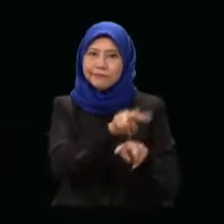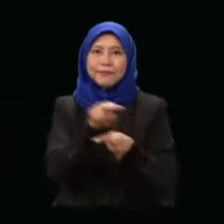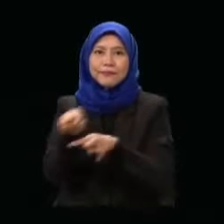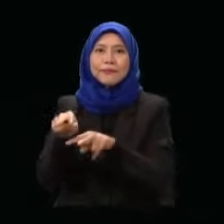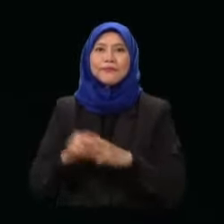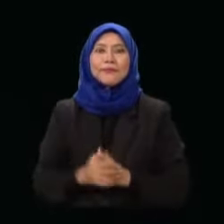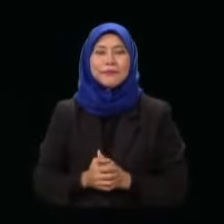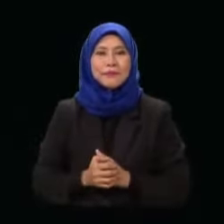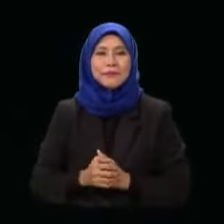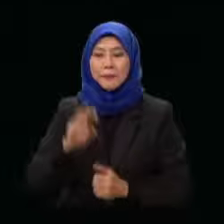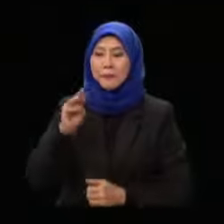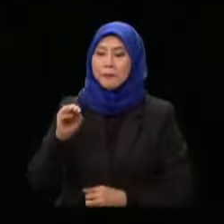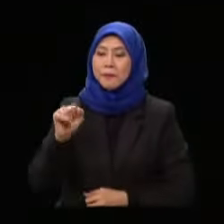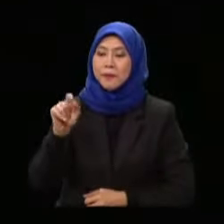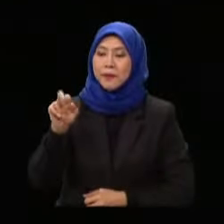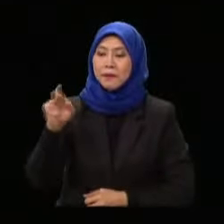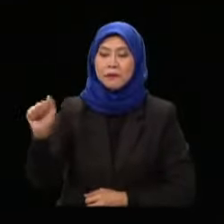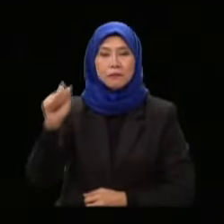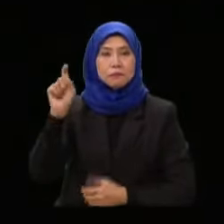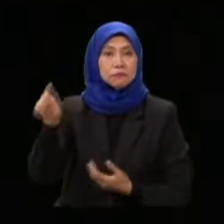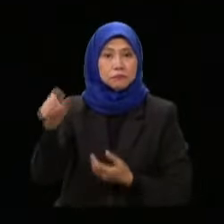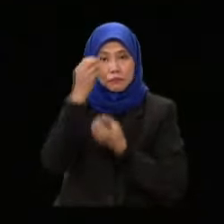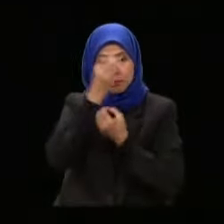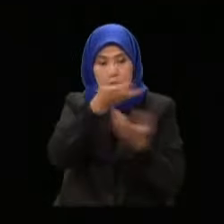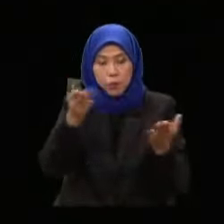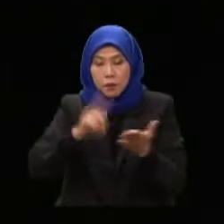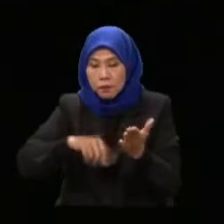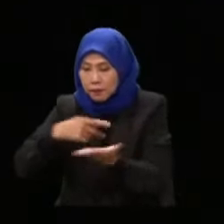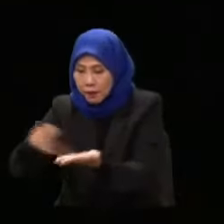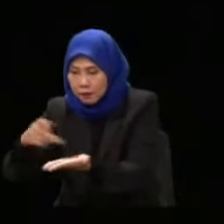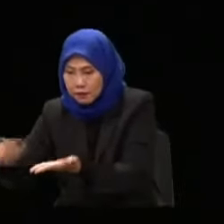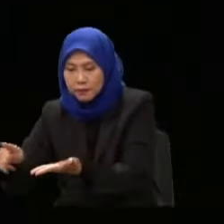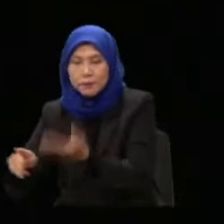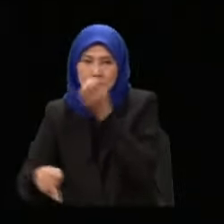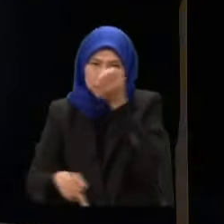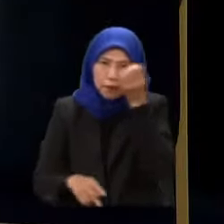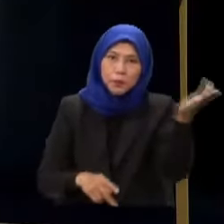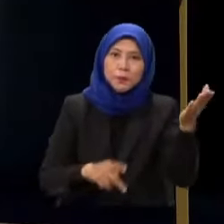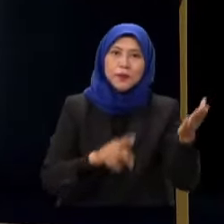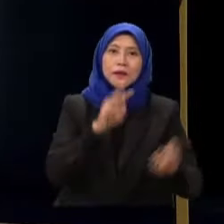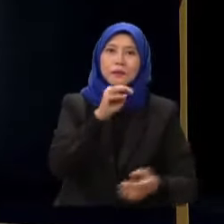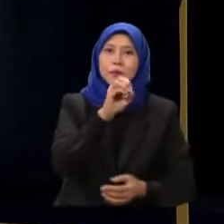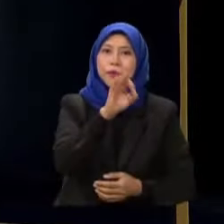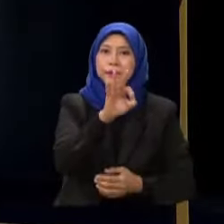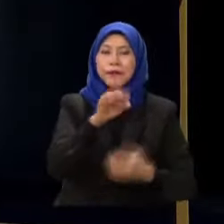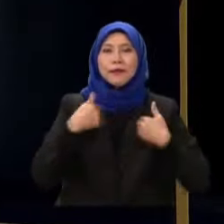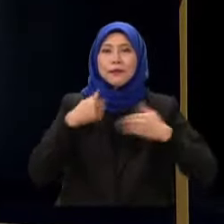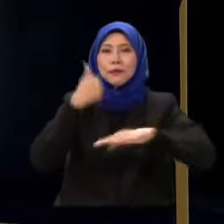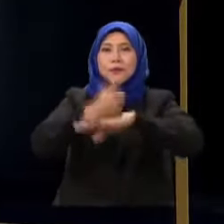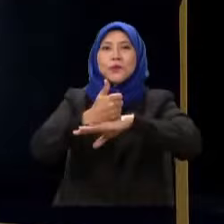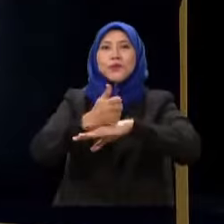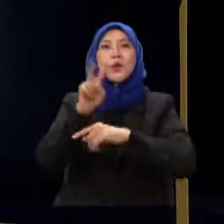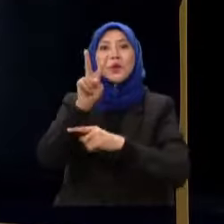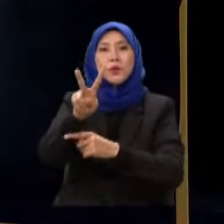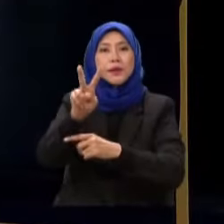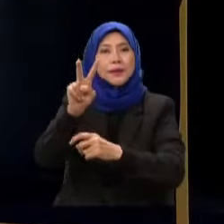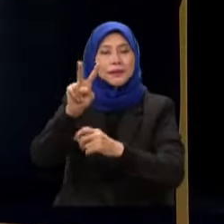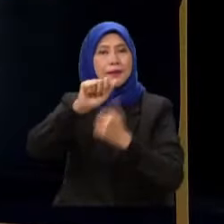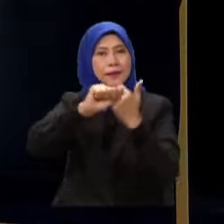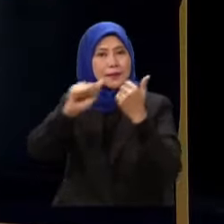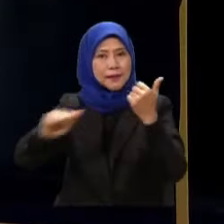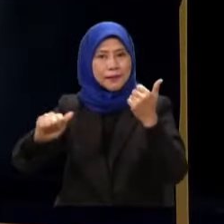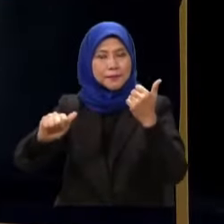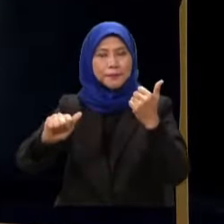kita perlu maklumkan kepada pihak kementerian keuangan jadi make an itu kita wujudkan Duo jawatankuasa fine satu